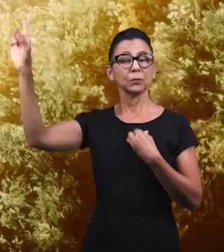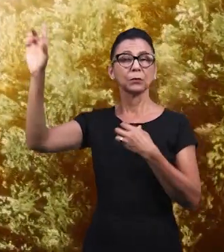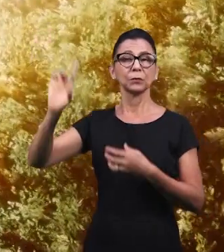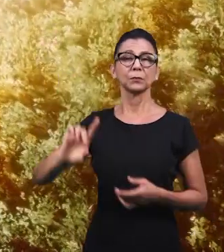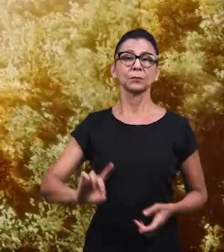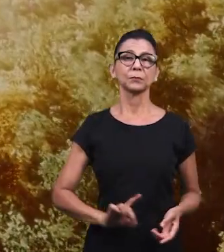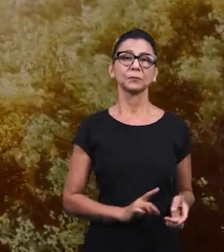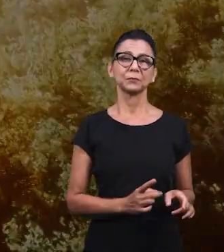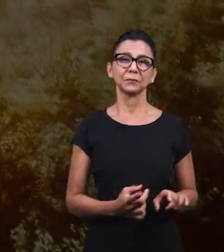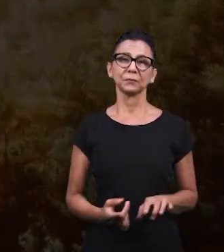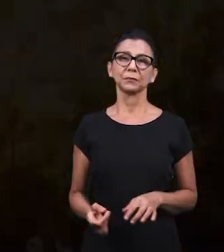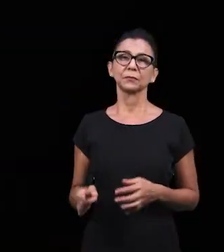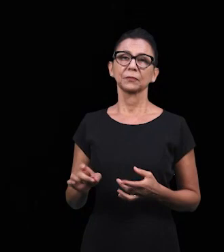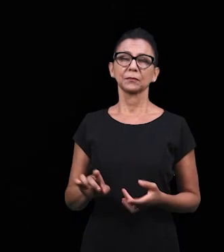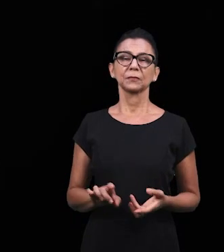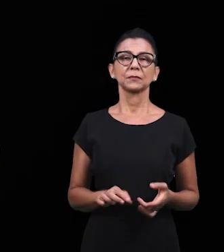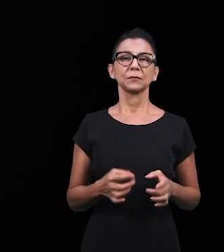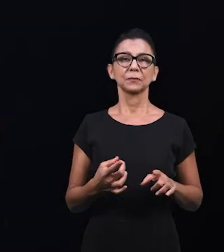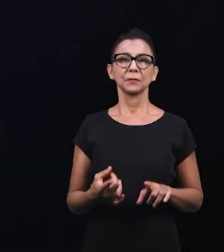находится в церкви.